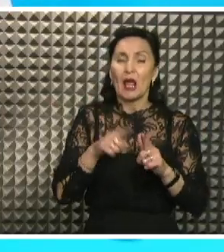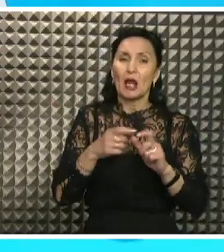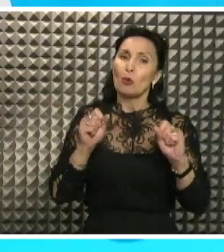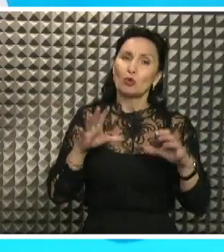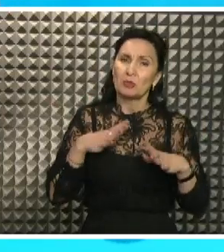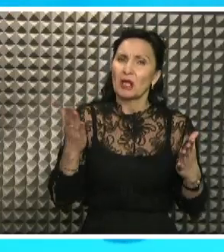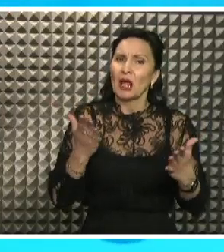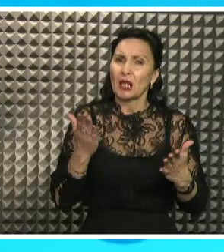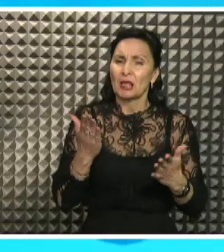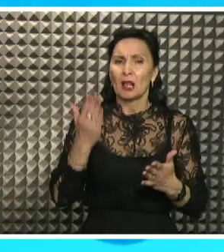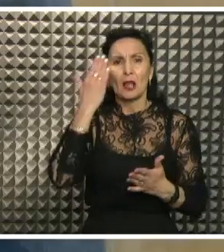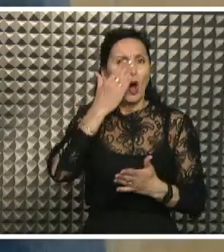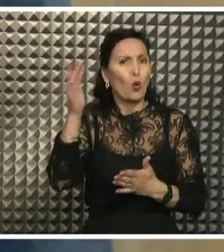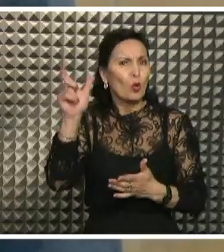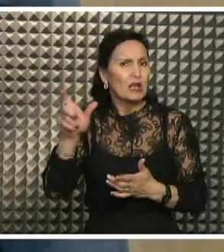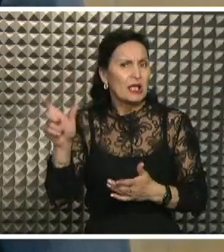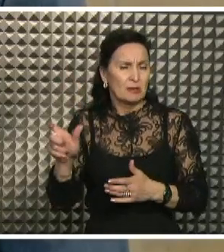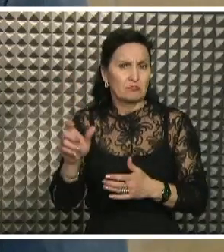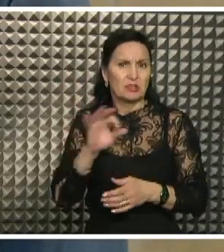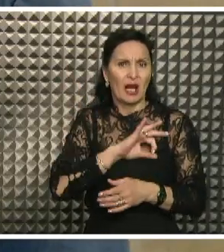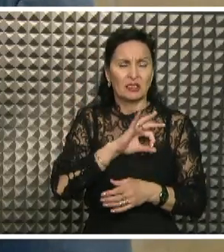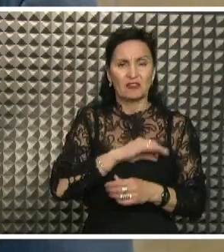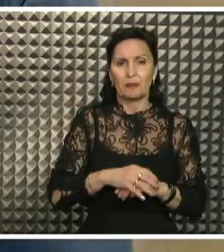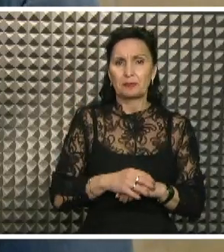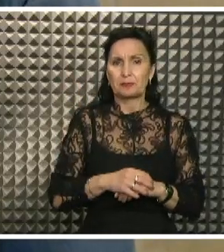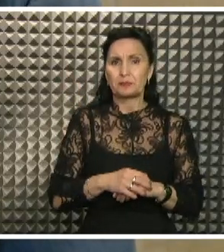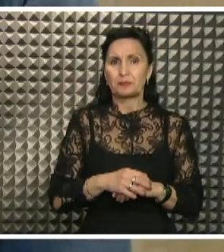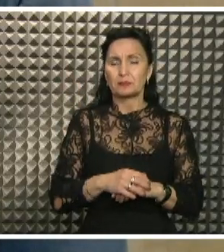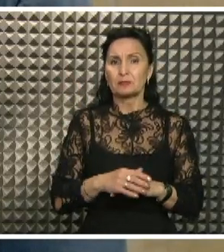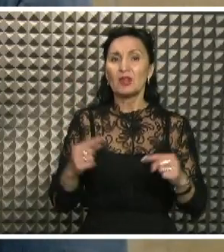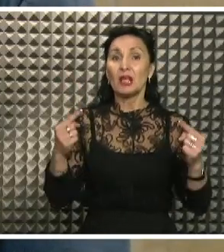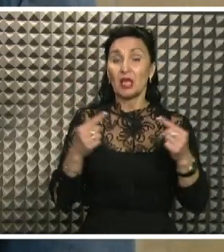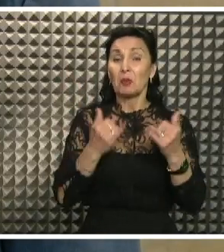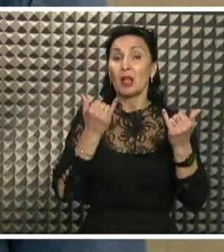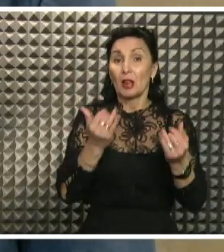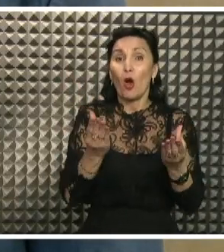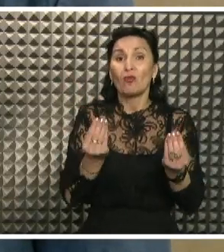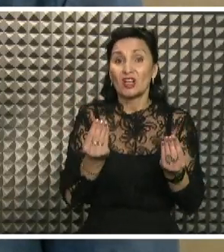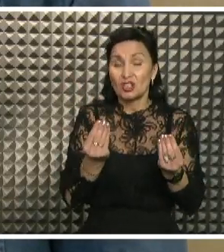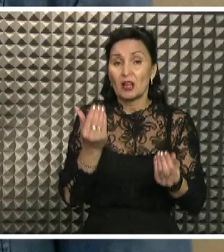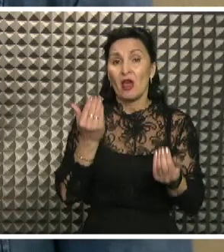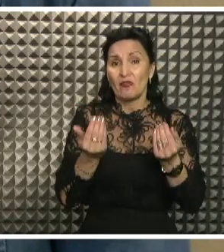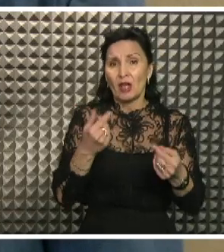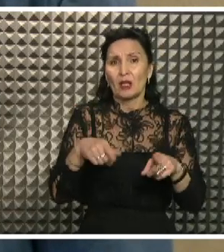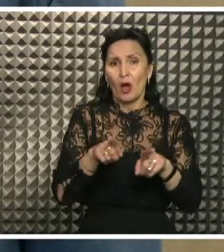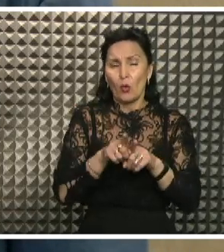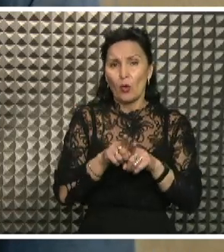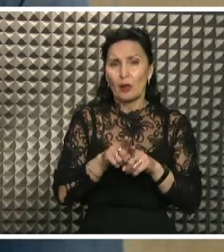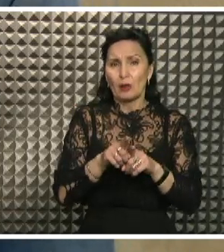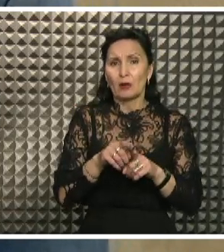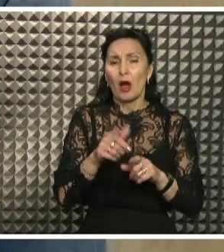быть, есть какие-то народные средства? Ну, именно для увлажнения, наверное, такой оптимальный